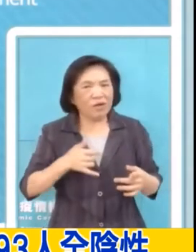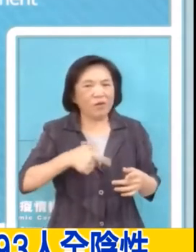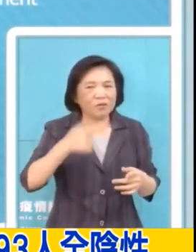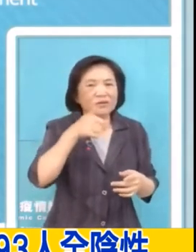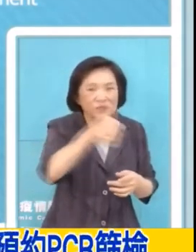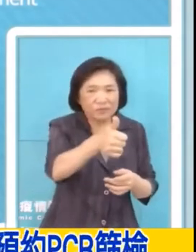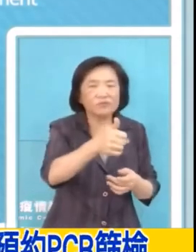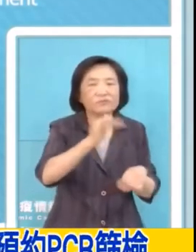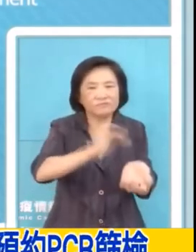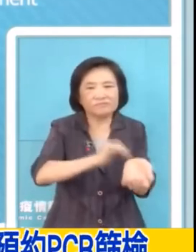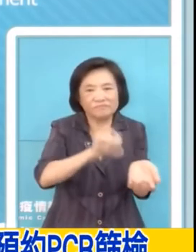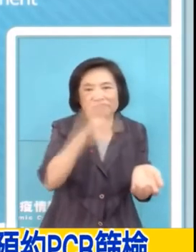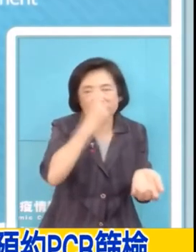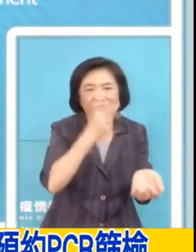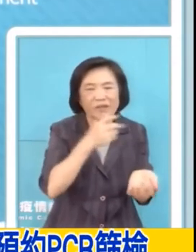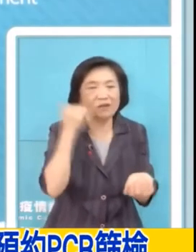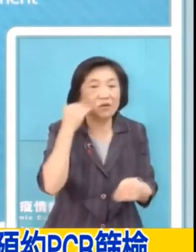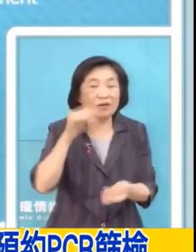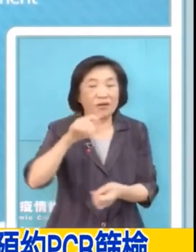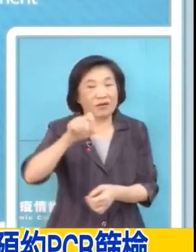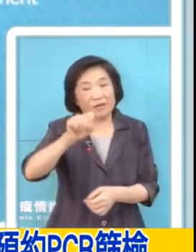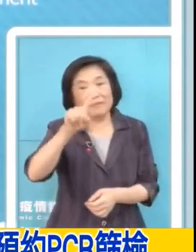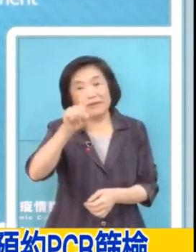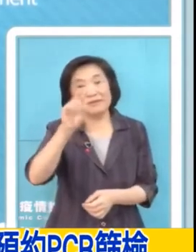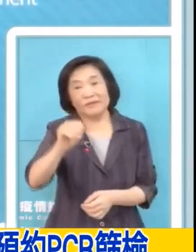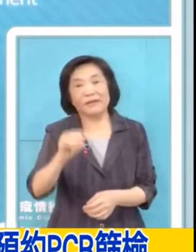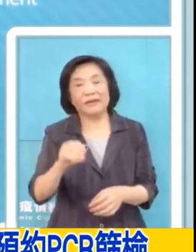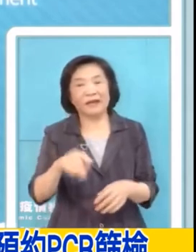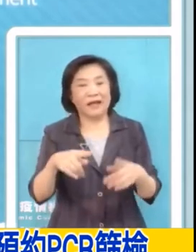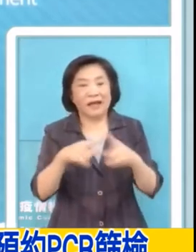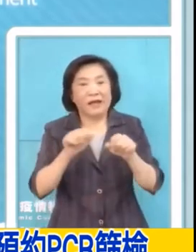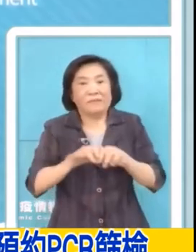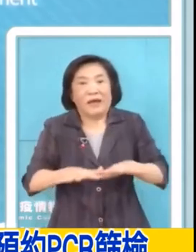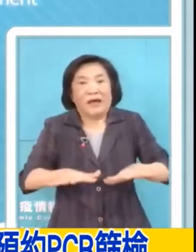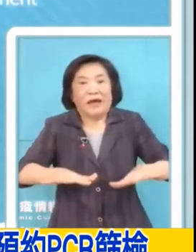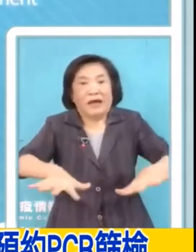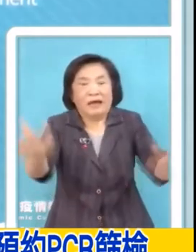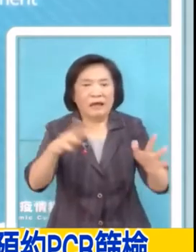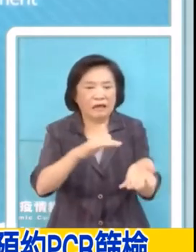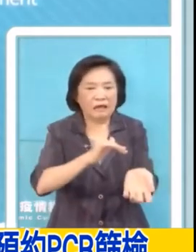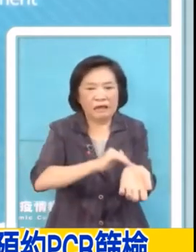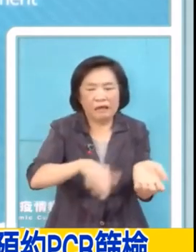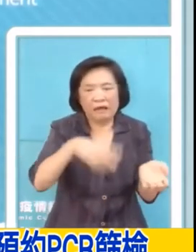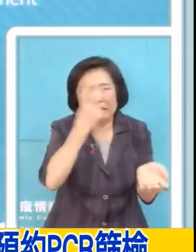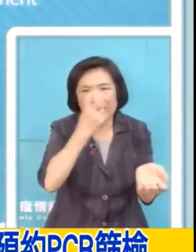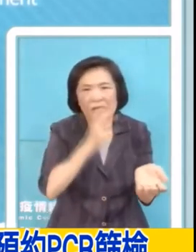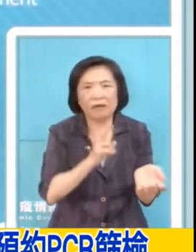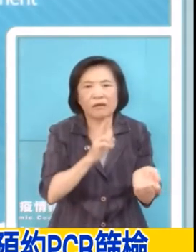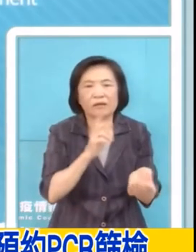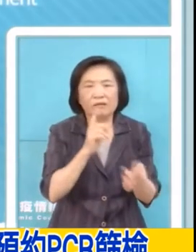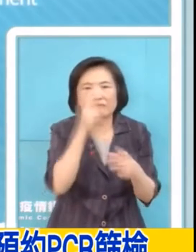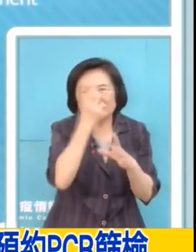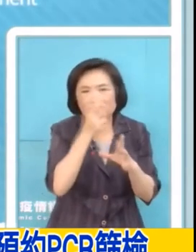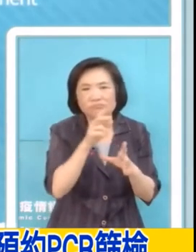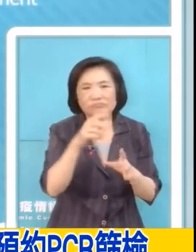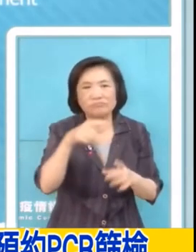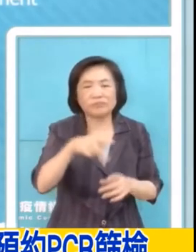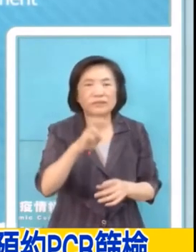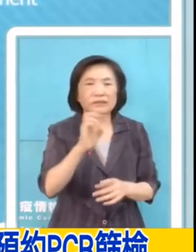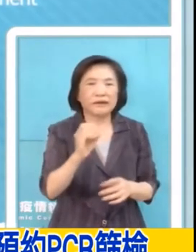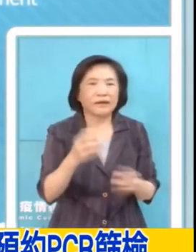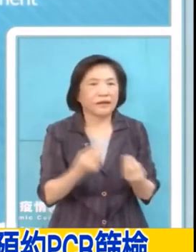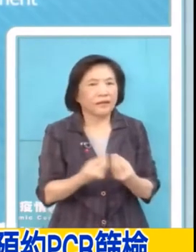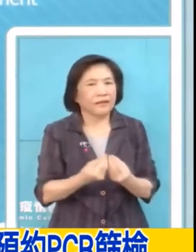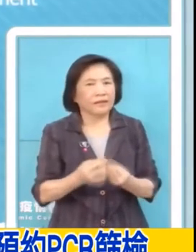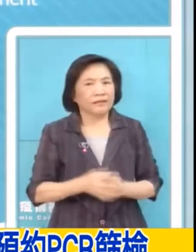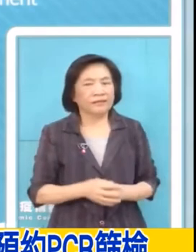然110万人突然全部涌进来做 PCR 不得了啊。那这个我们这一两